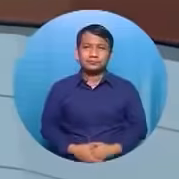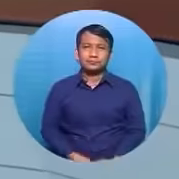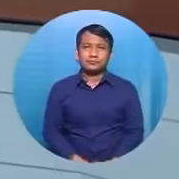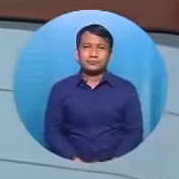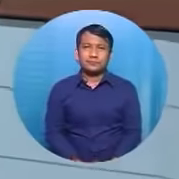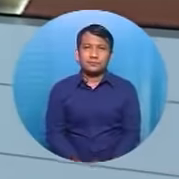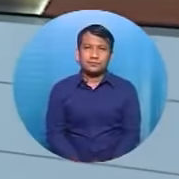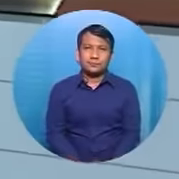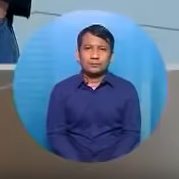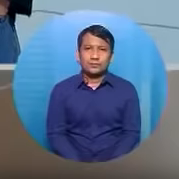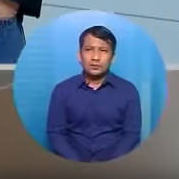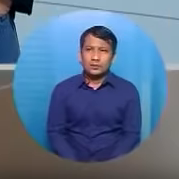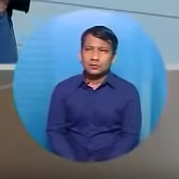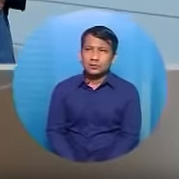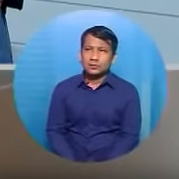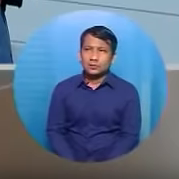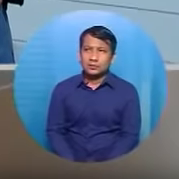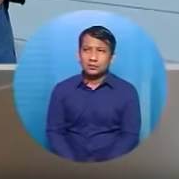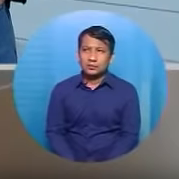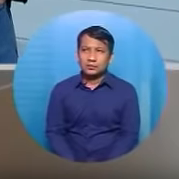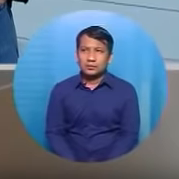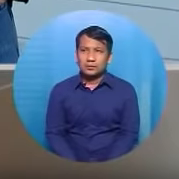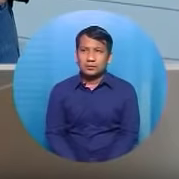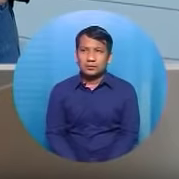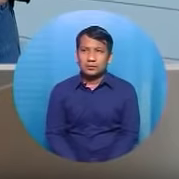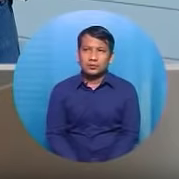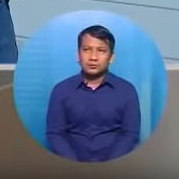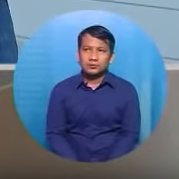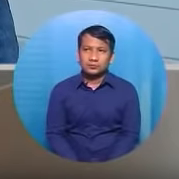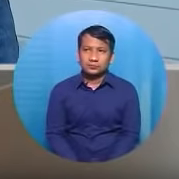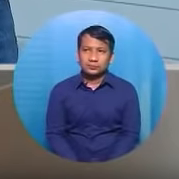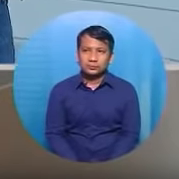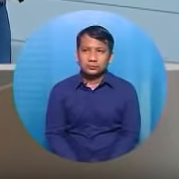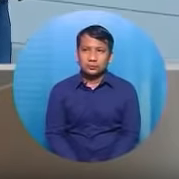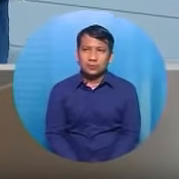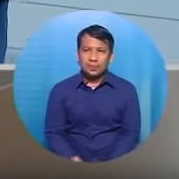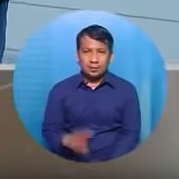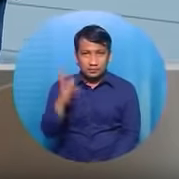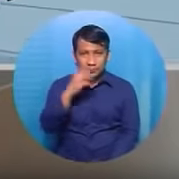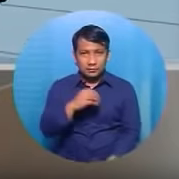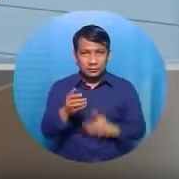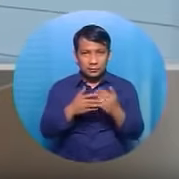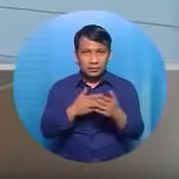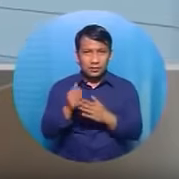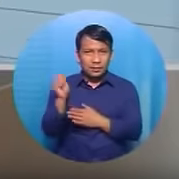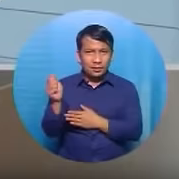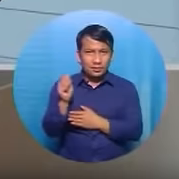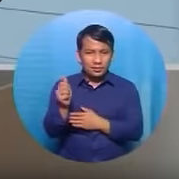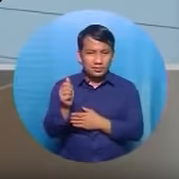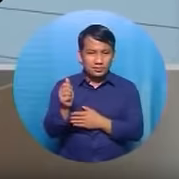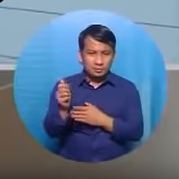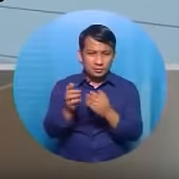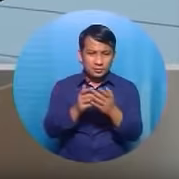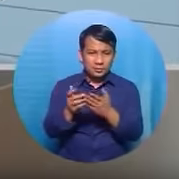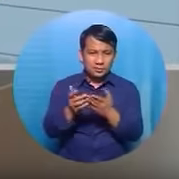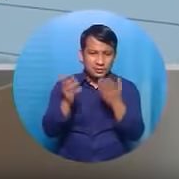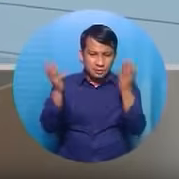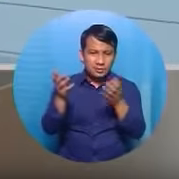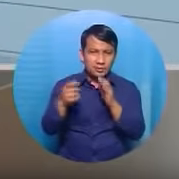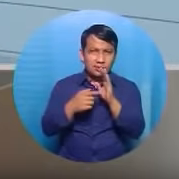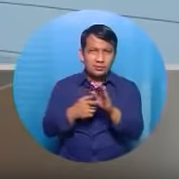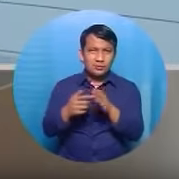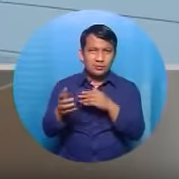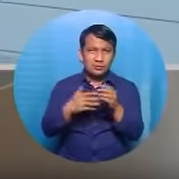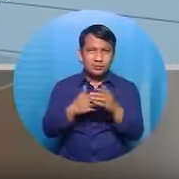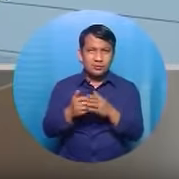Okay, Madam Mary Joy. Sir. Okay, at Corporal, i-refer ko muna kayo kay Major, mag-usap muna kayo kung